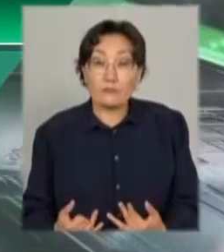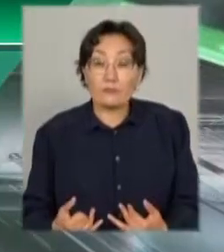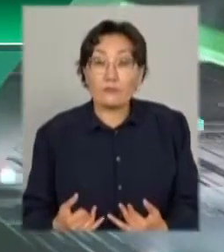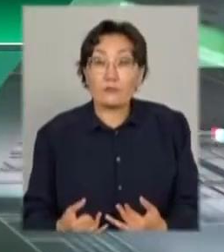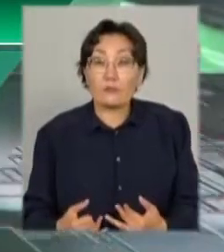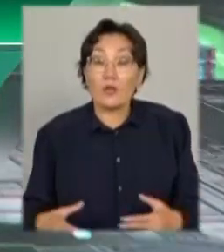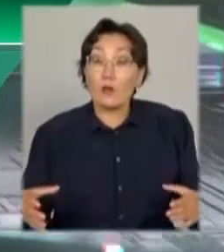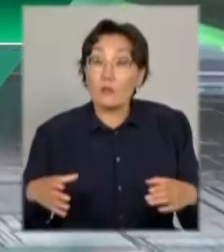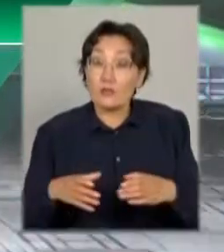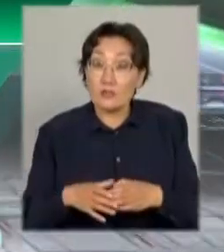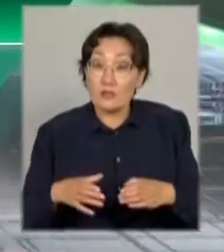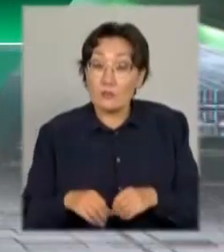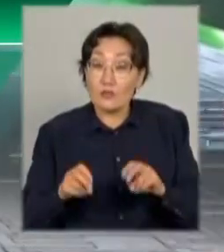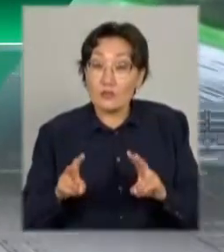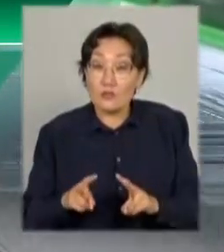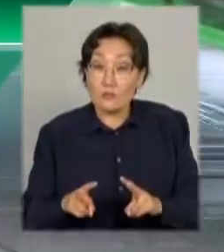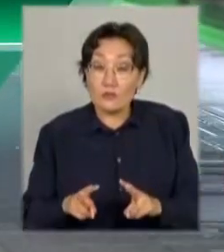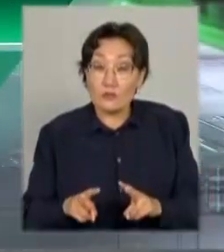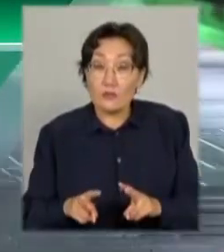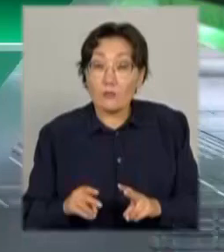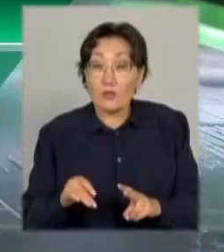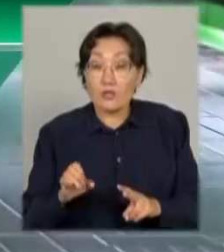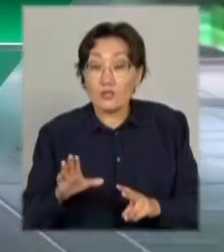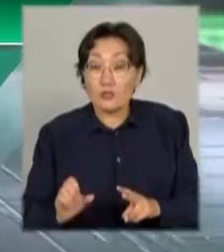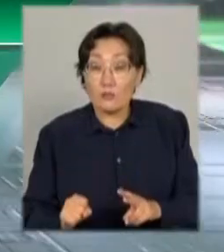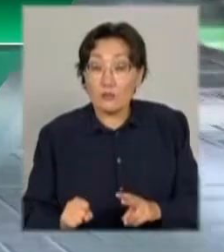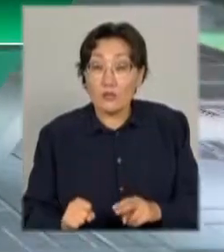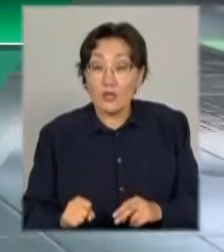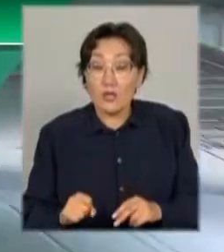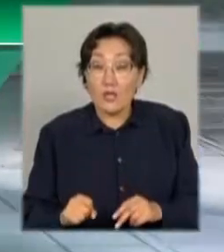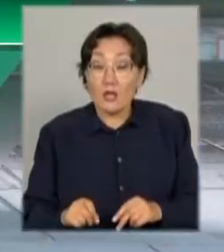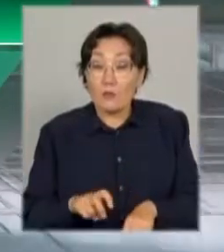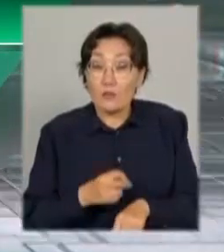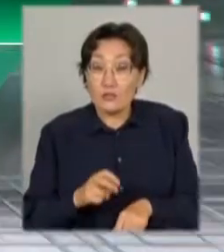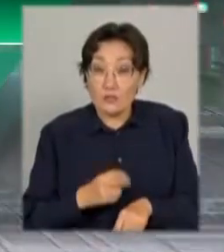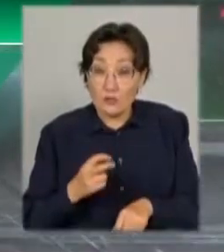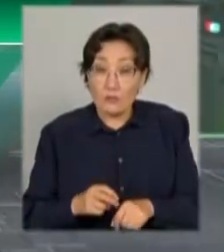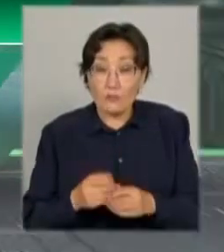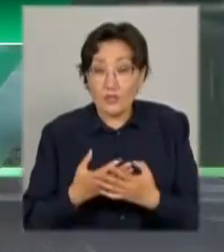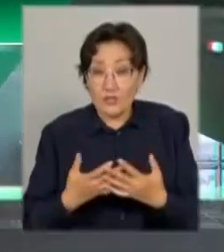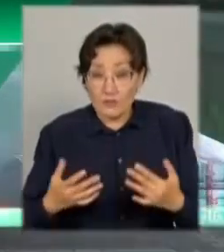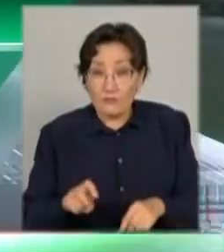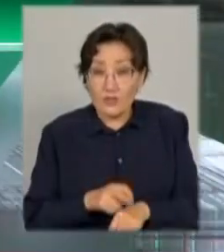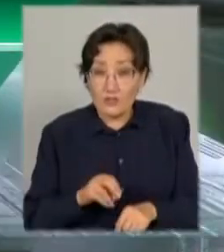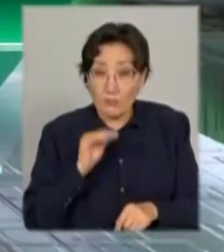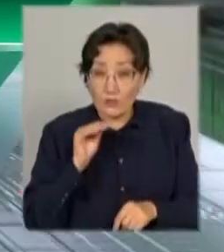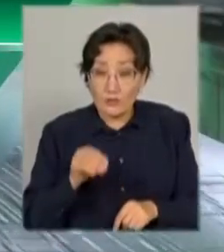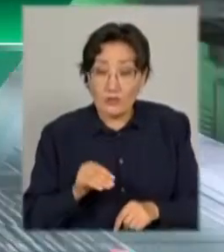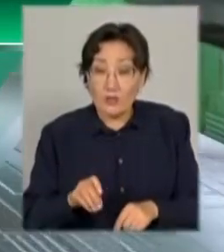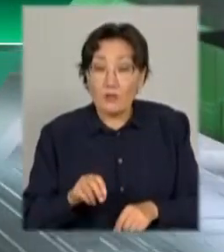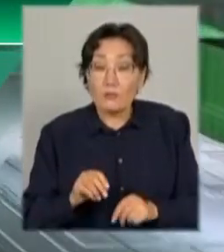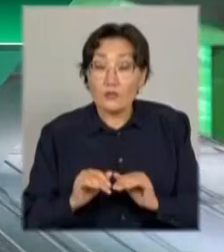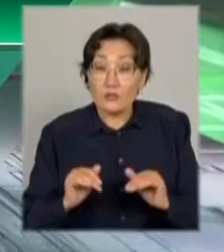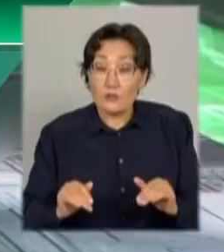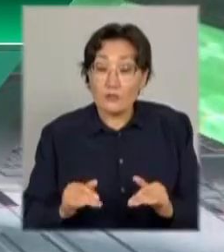Мультидисциплинарной командой из специалистов клиники Макожанова, челюстно-лицевым хирургом, реаниматологом, анестезиологом, детскими